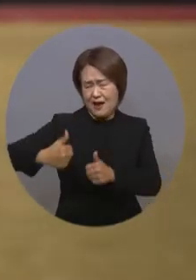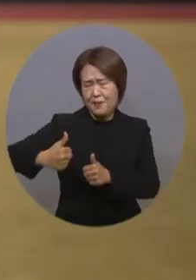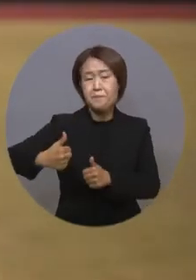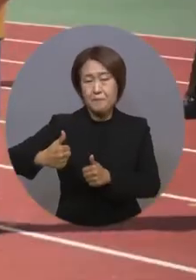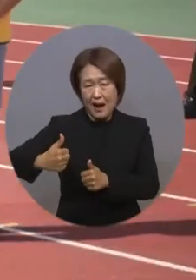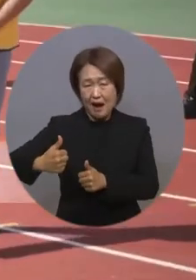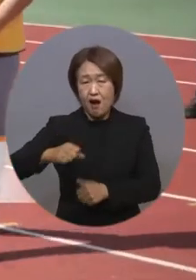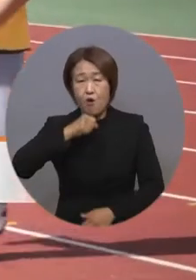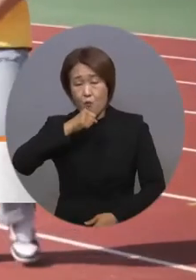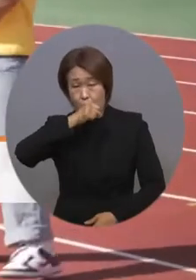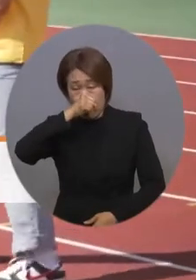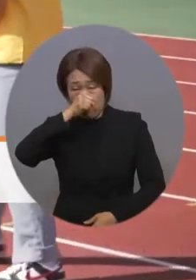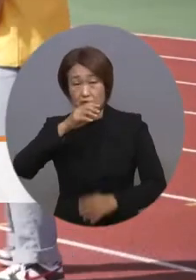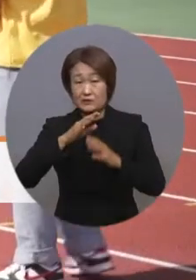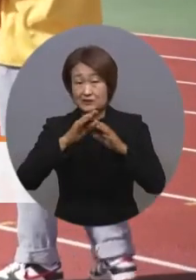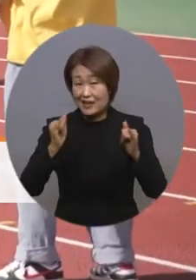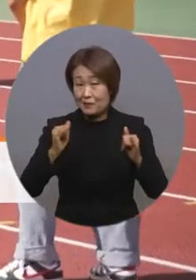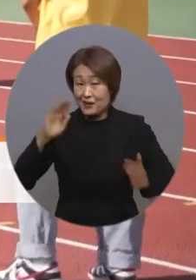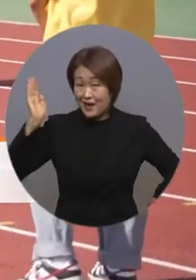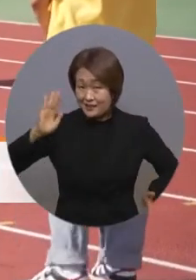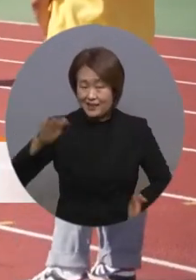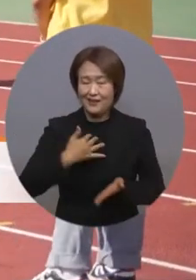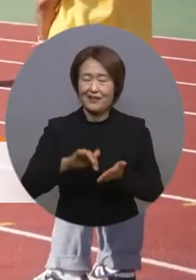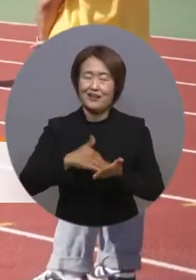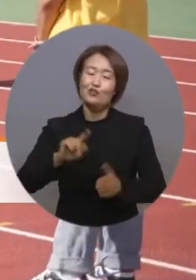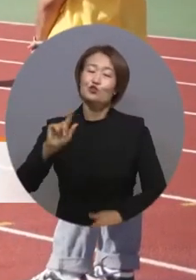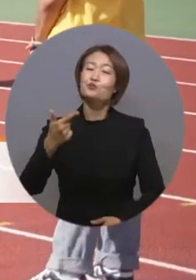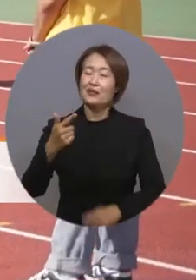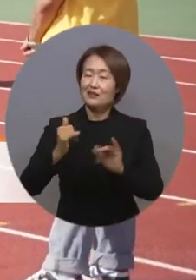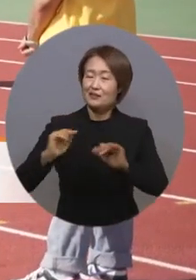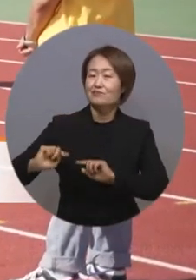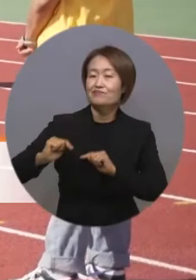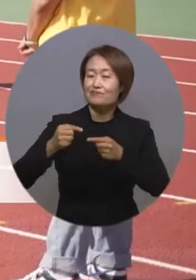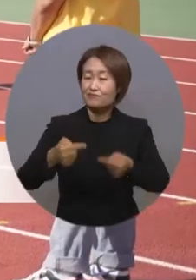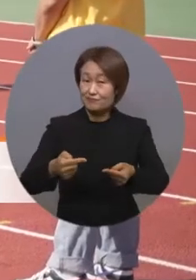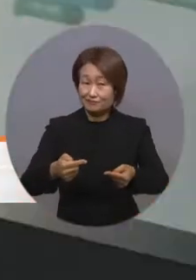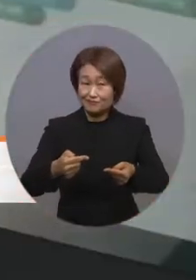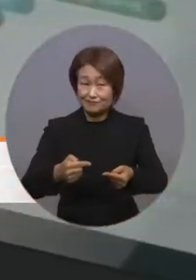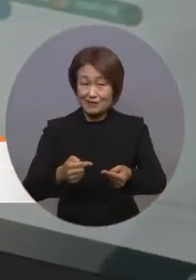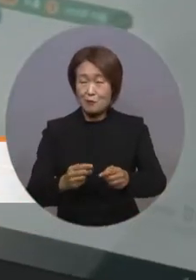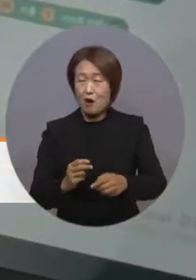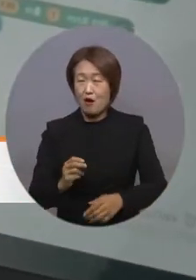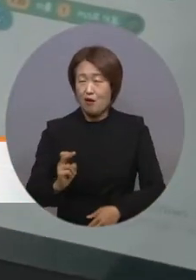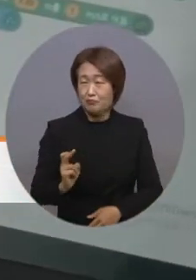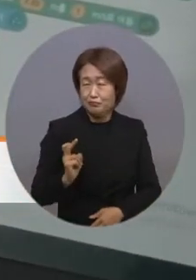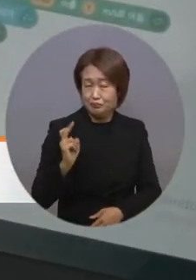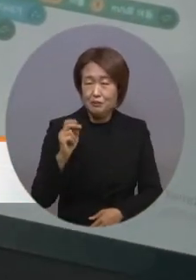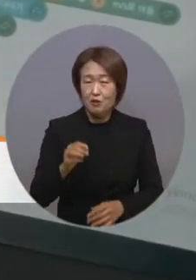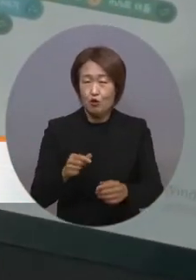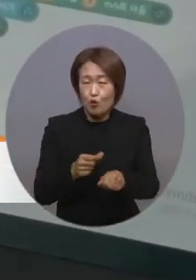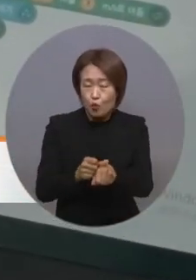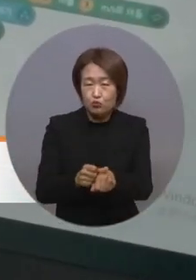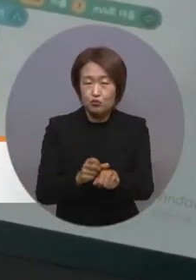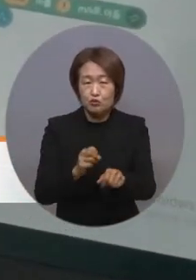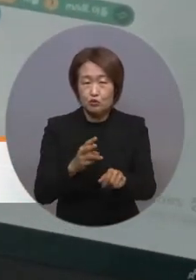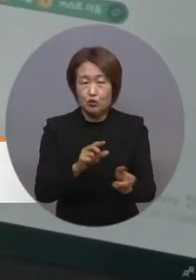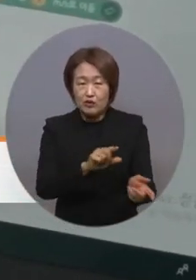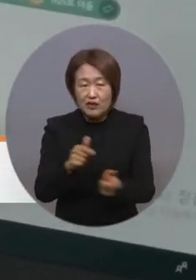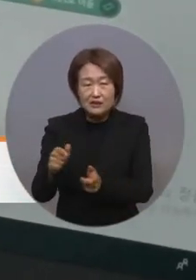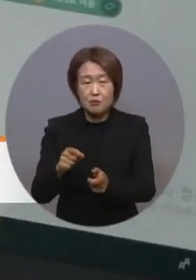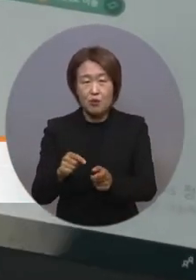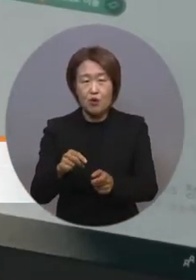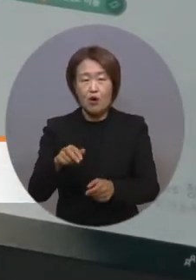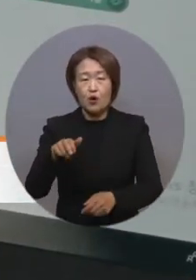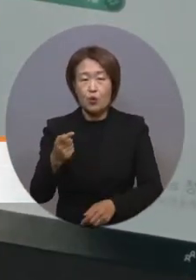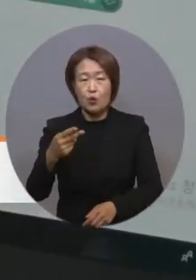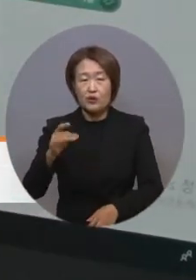우수 성적을 거둔 초중고 학생 600여 명이 참가해 모형 로켓, 물로켓, 전동비행기, 고부동력기, 코딩